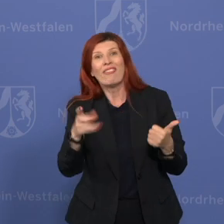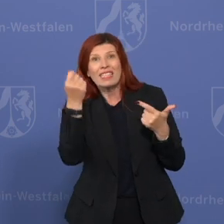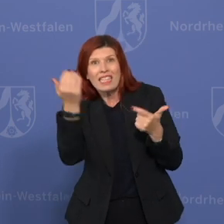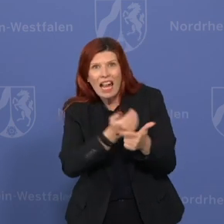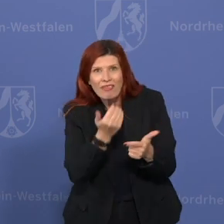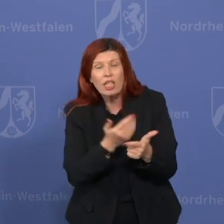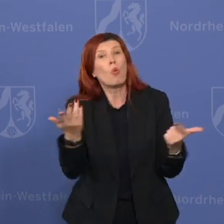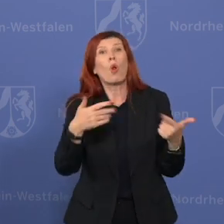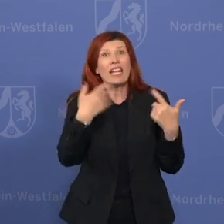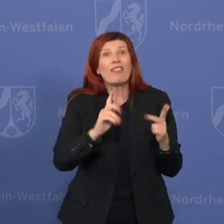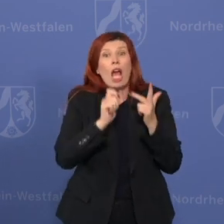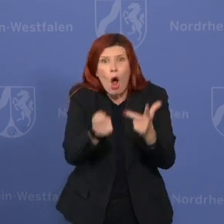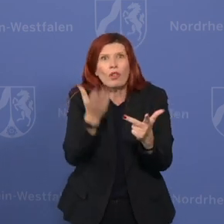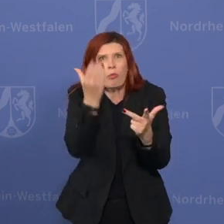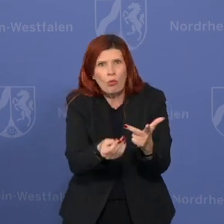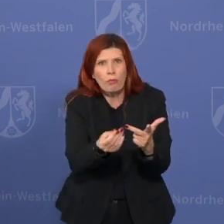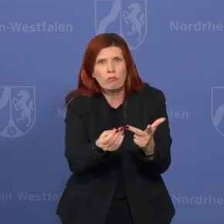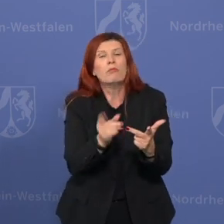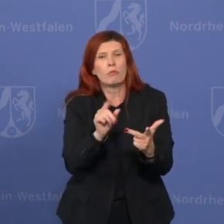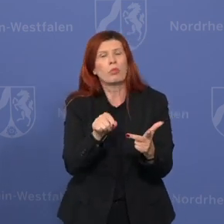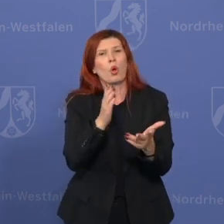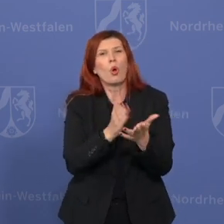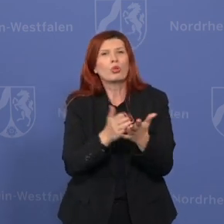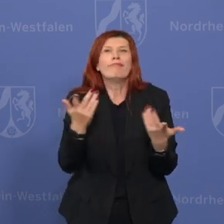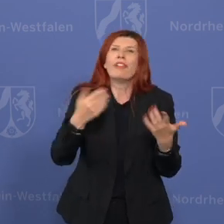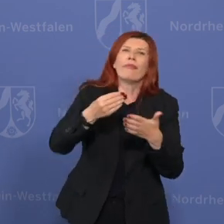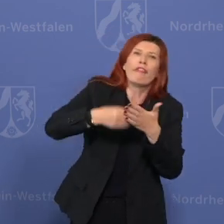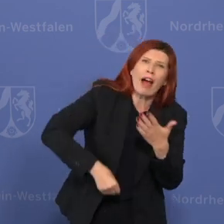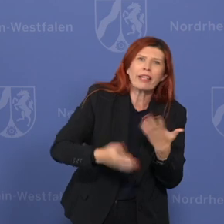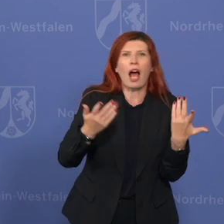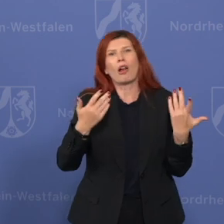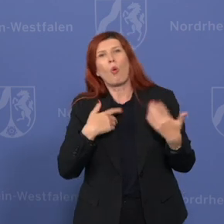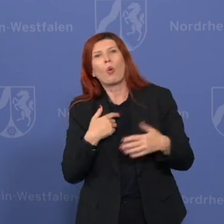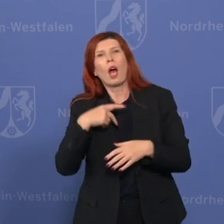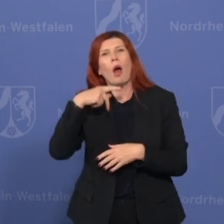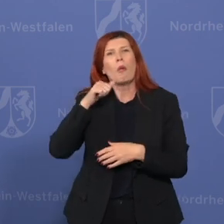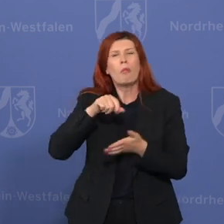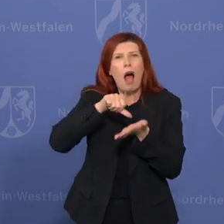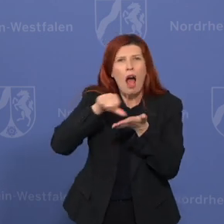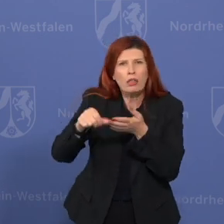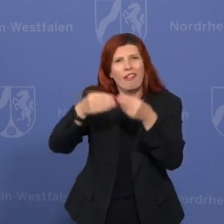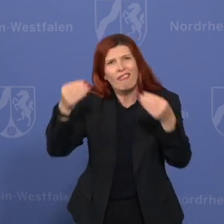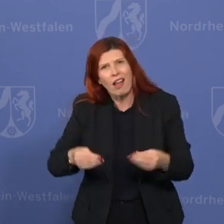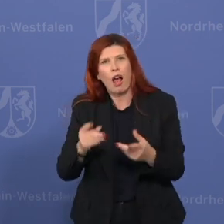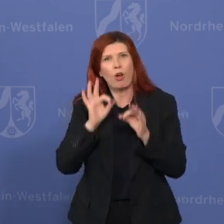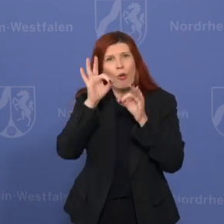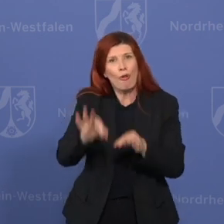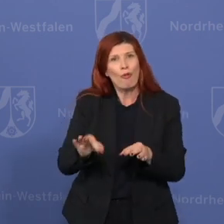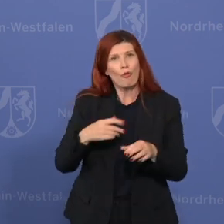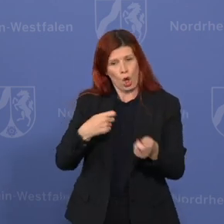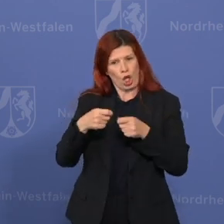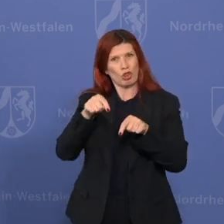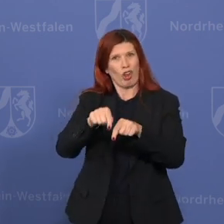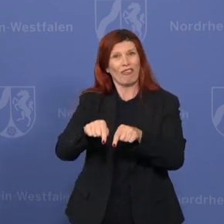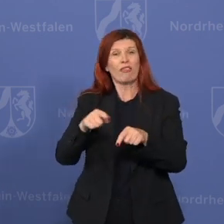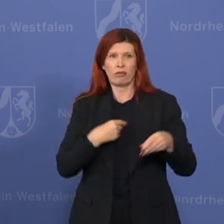wiederkehrende betriebliche Zahlungsverpflichtung eingegangen sind, zum Beispiel einen Pachtvertrag für ein Ladenlokal. Das Vorgehen haben